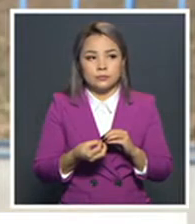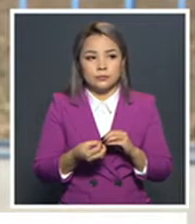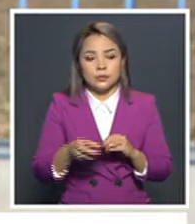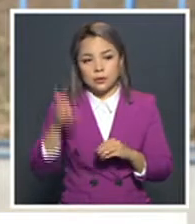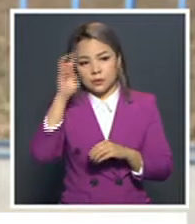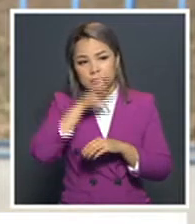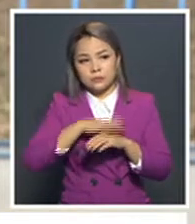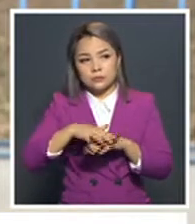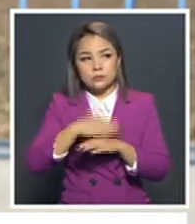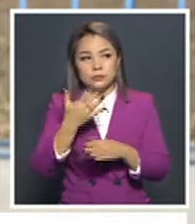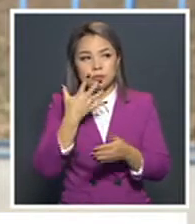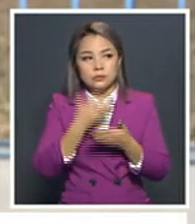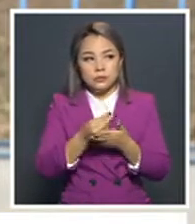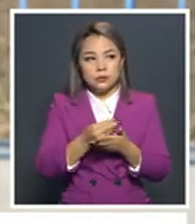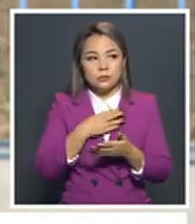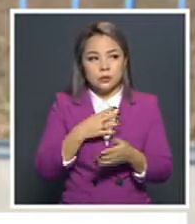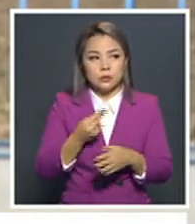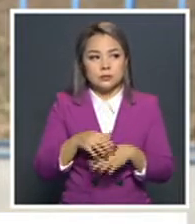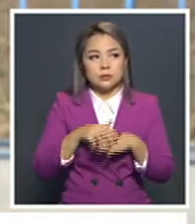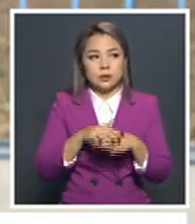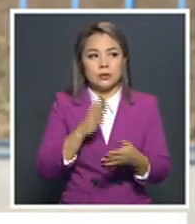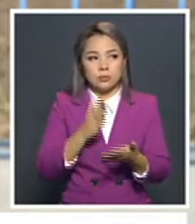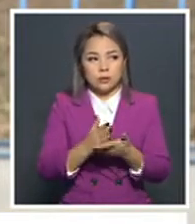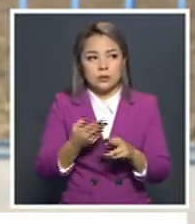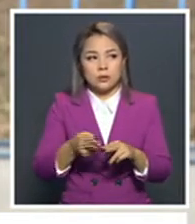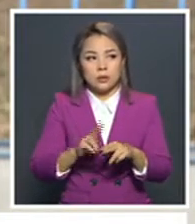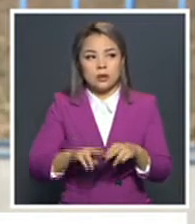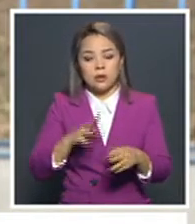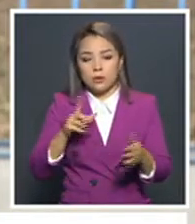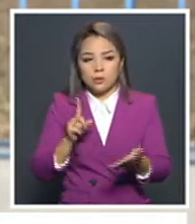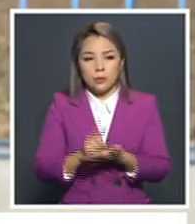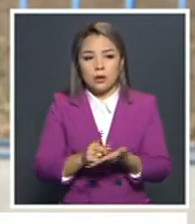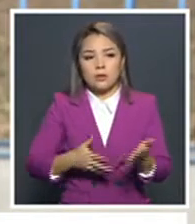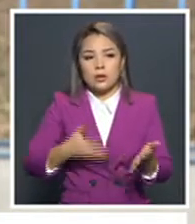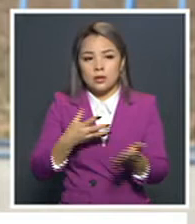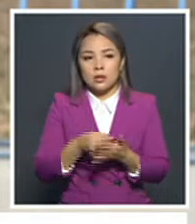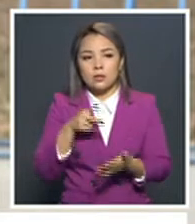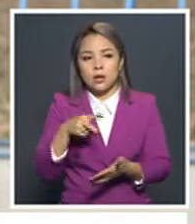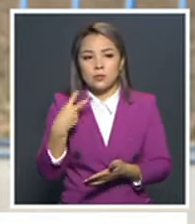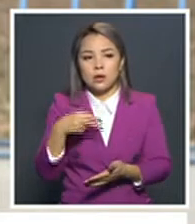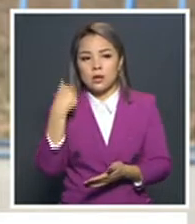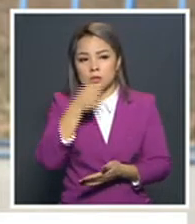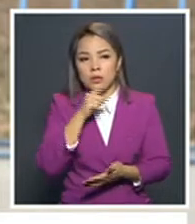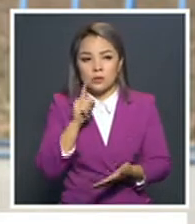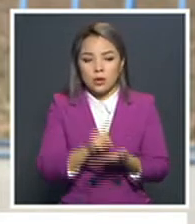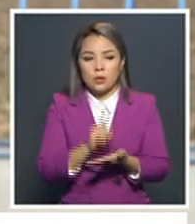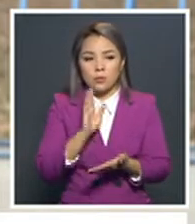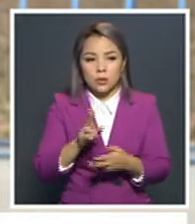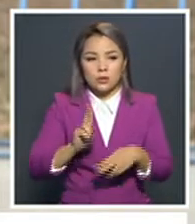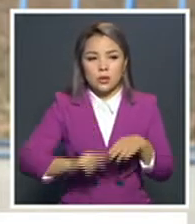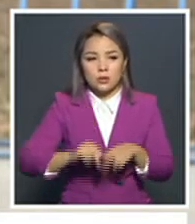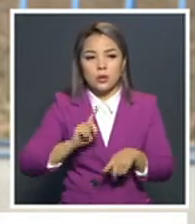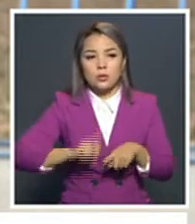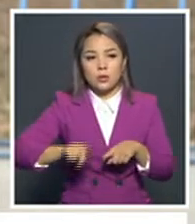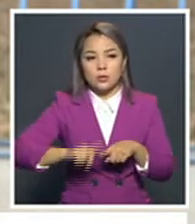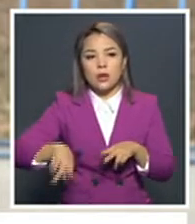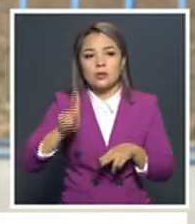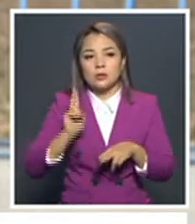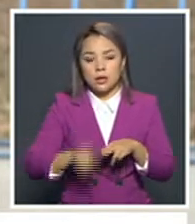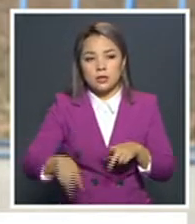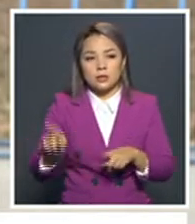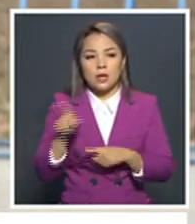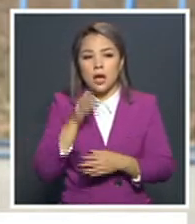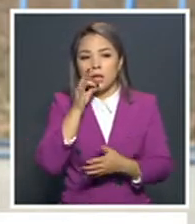үкімет тарапынан өткізілетін ақша ғой, ақшасы төленеді 20-шы жылы. Сондықтан осы жұмысты бітіріп беруден сұраймыз деп бізді